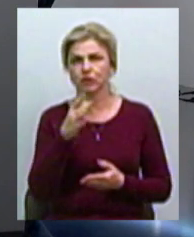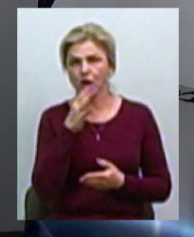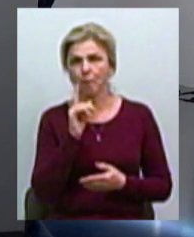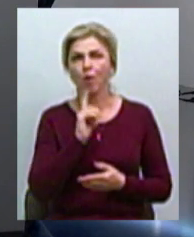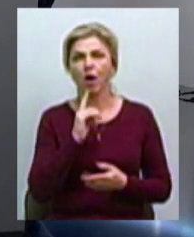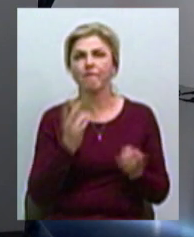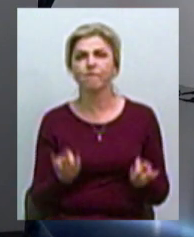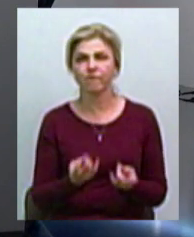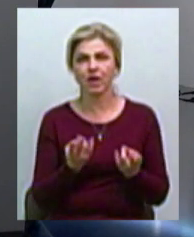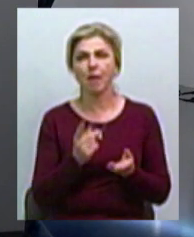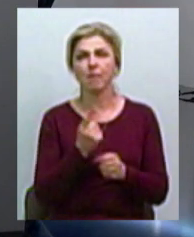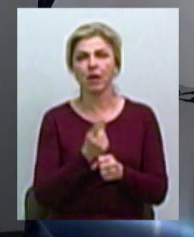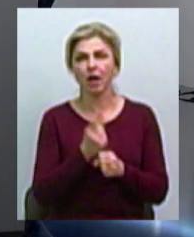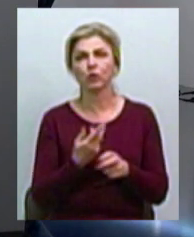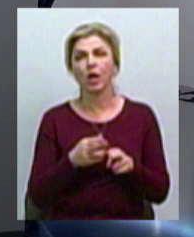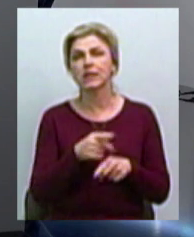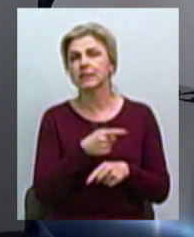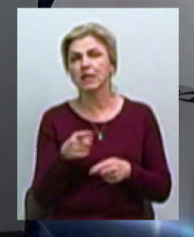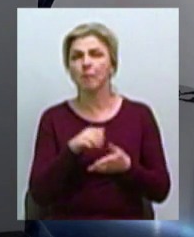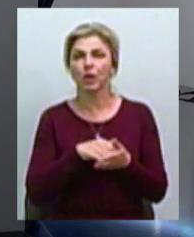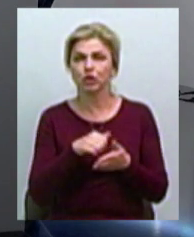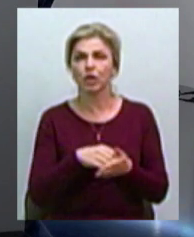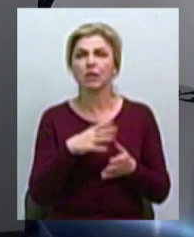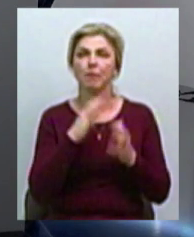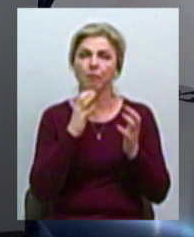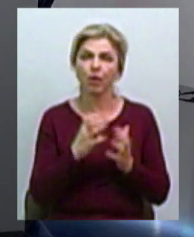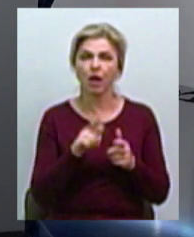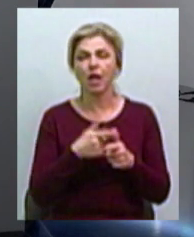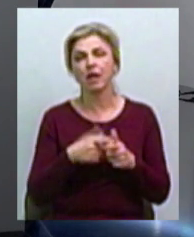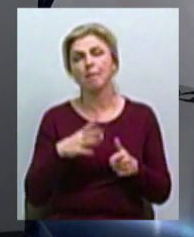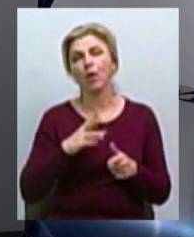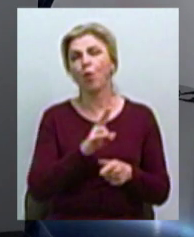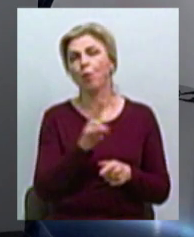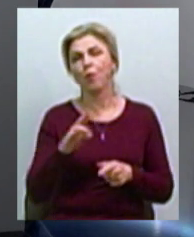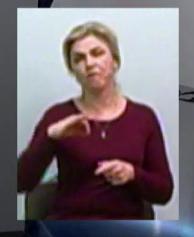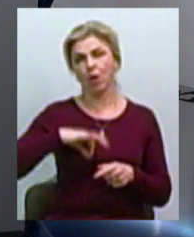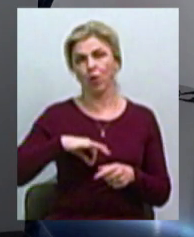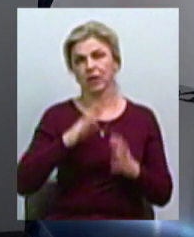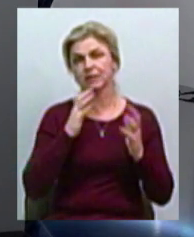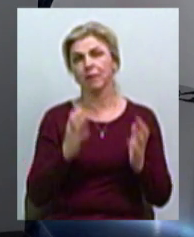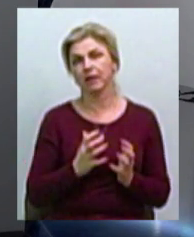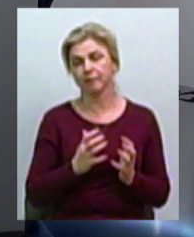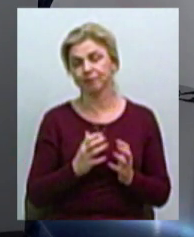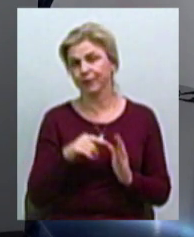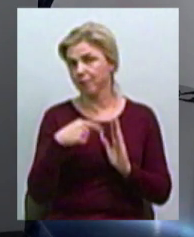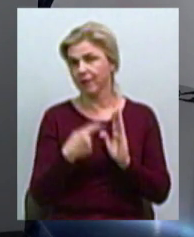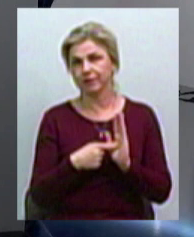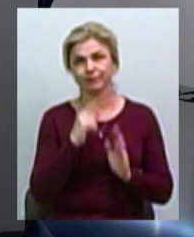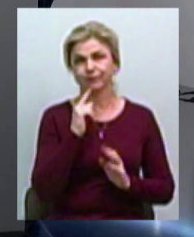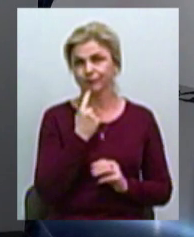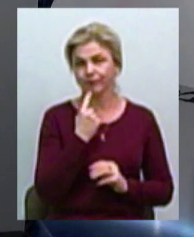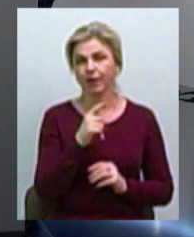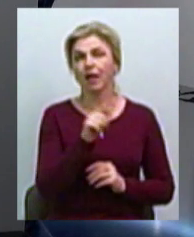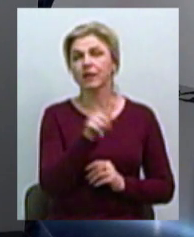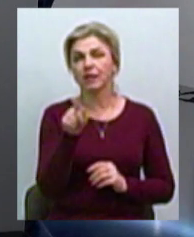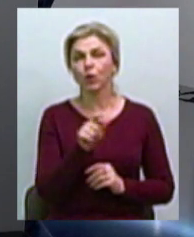мораторій, ці об'єктивні причини зберігалися, чи, можливо, комусь було вигідно його зберігати? Насправді це питання дуже складне. Ті люди,